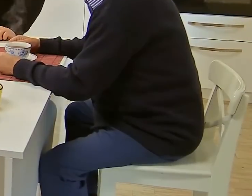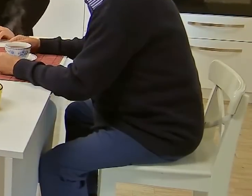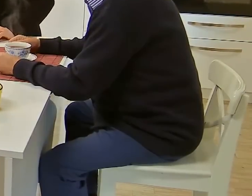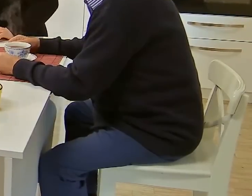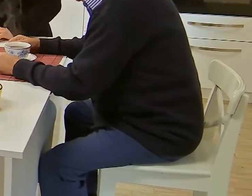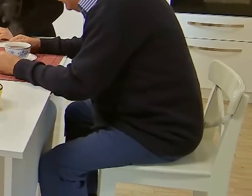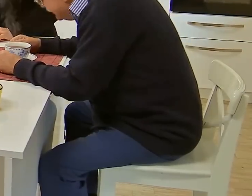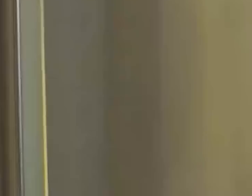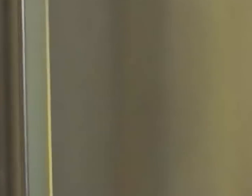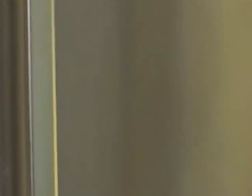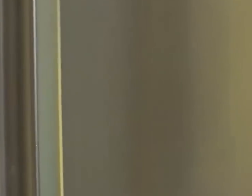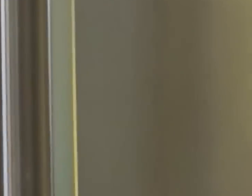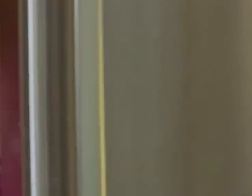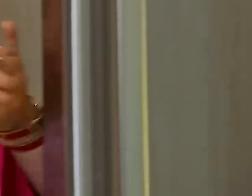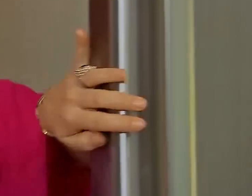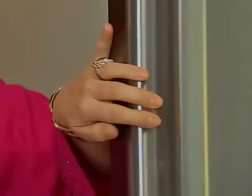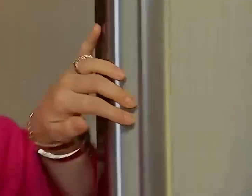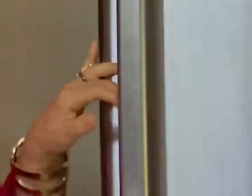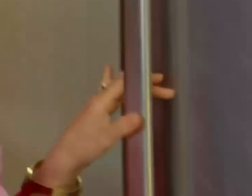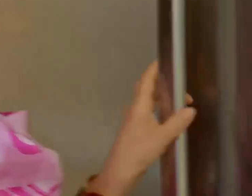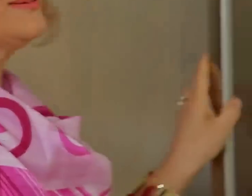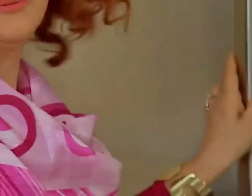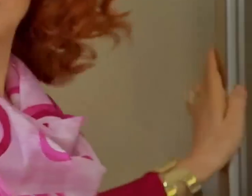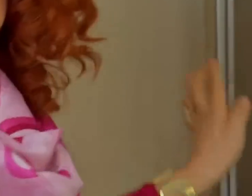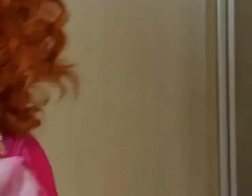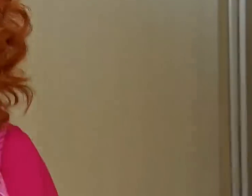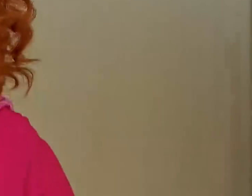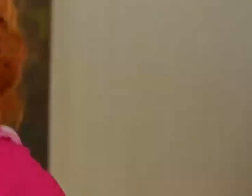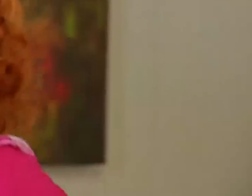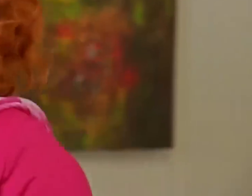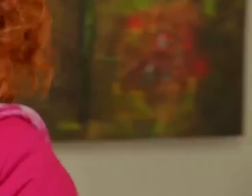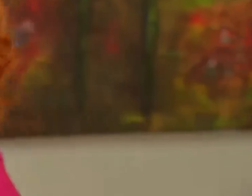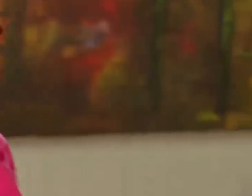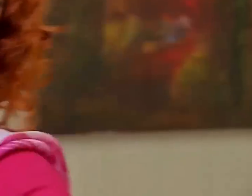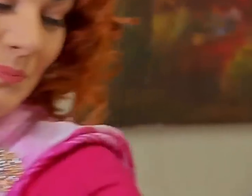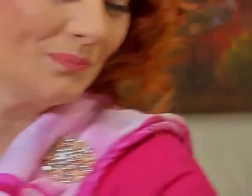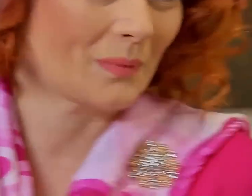Buzdolabına yürüdü. Buzluğu altta bir model olan dolaptan bir şey çıkardı. Hevesli,